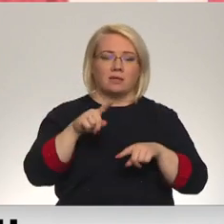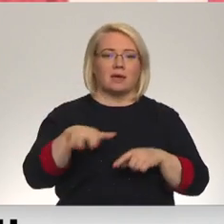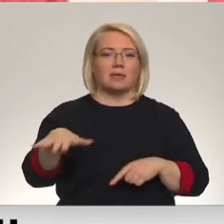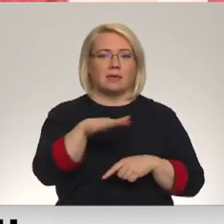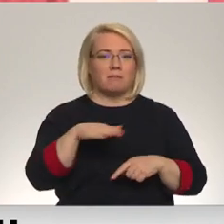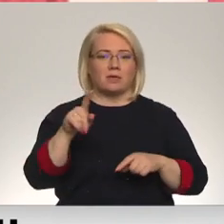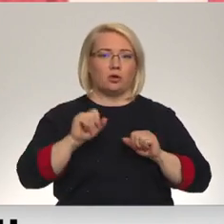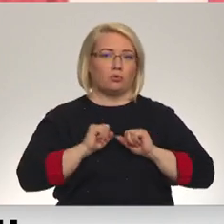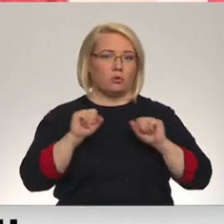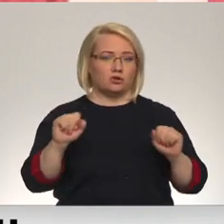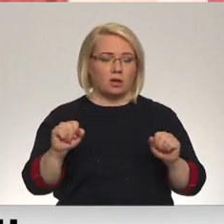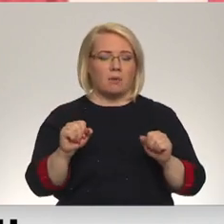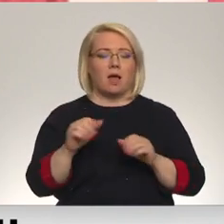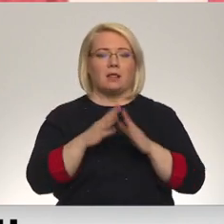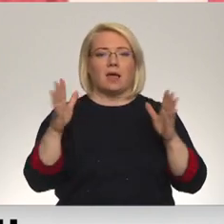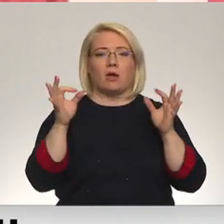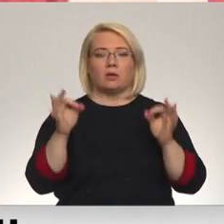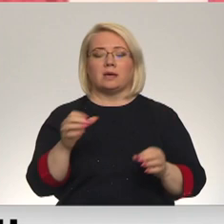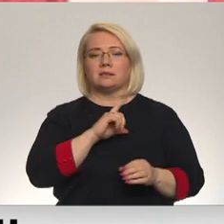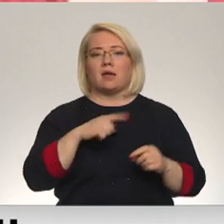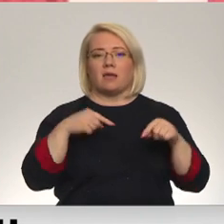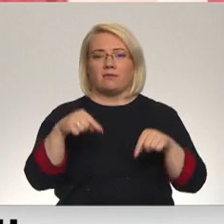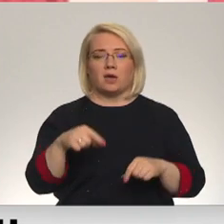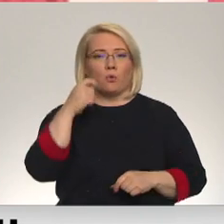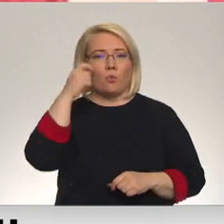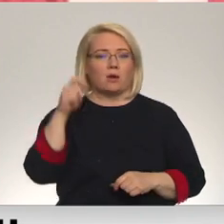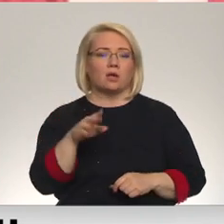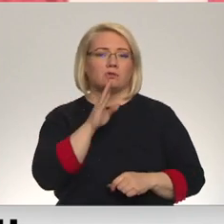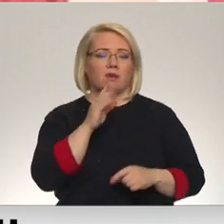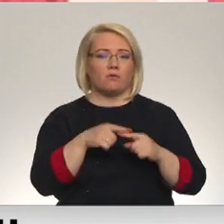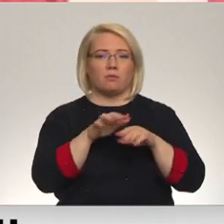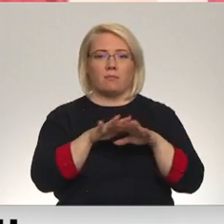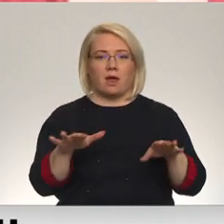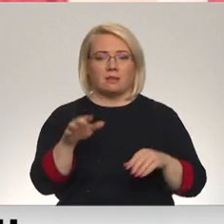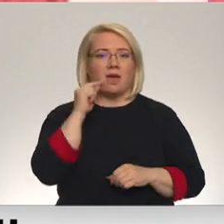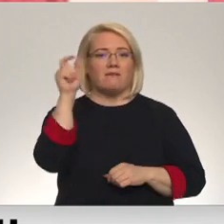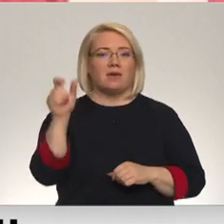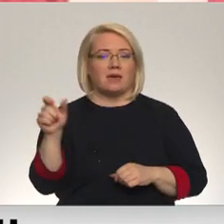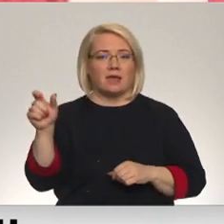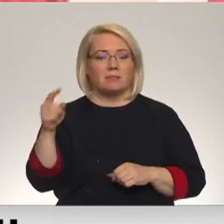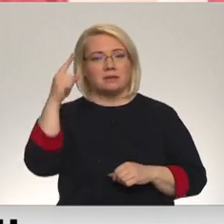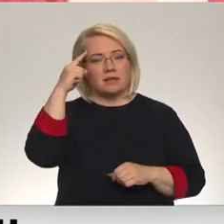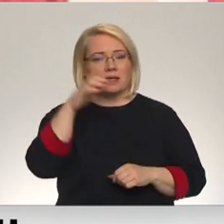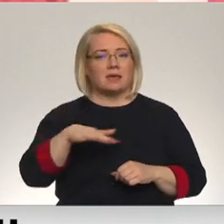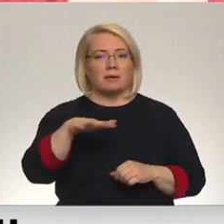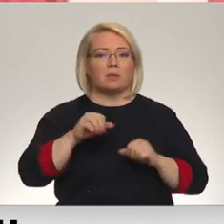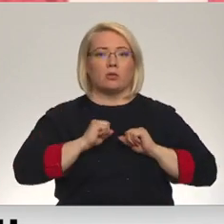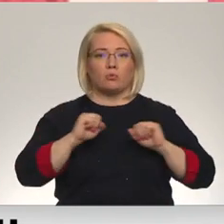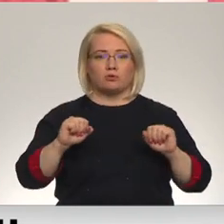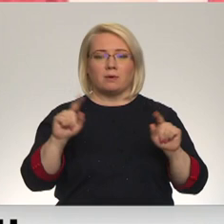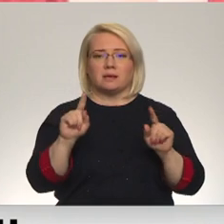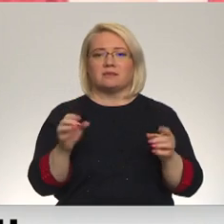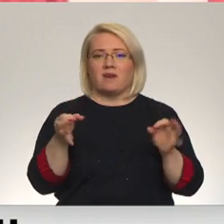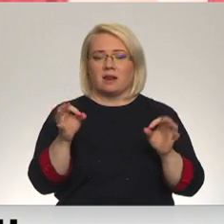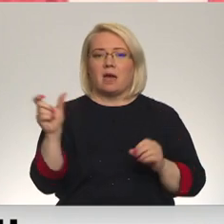drošībā. Lielākoties šeit Latvijā ir Ukraiņas sievietes un bērni. Vīriem zināt, ka ģimenes ir drošībā, ir ļoti svarīgi brīdī,